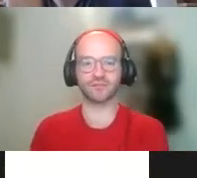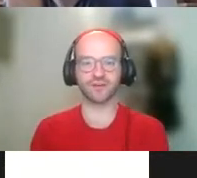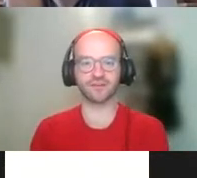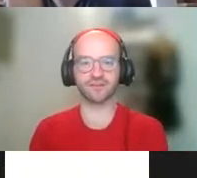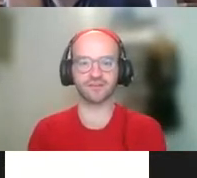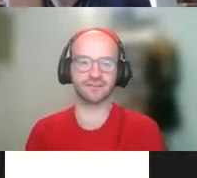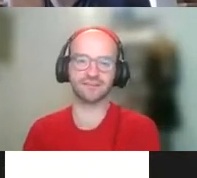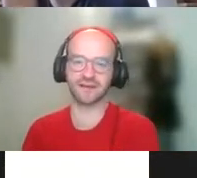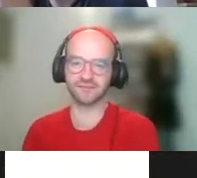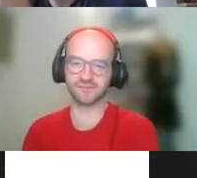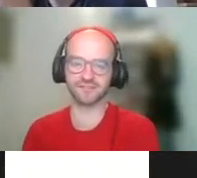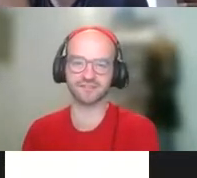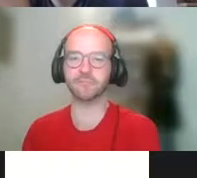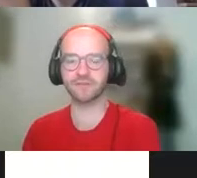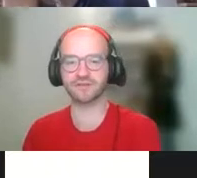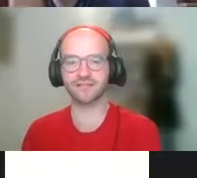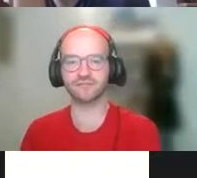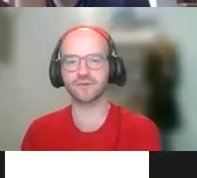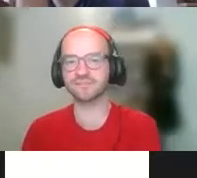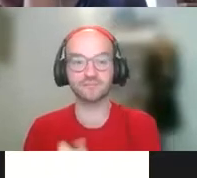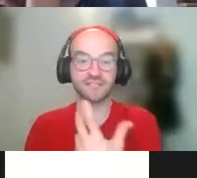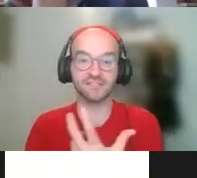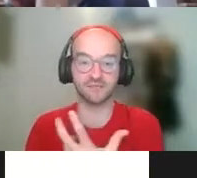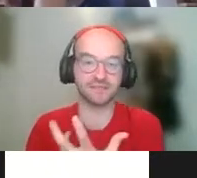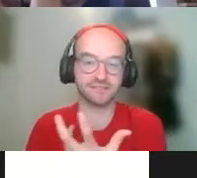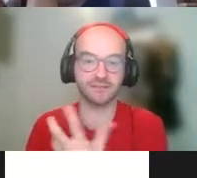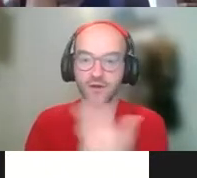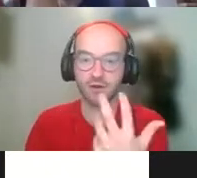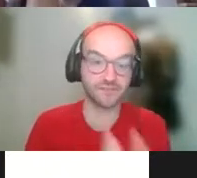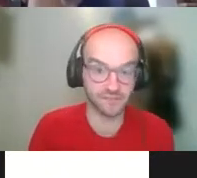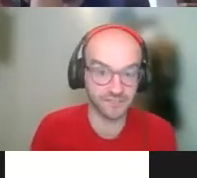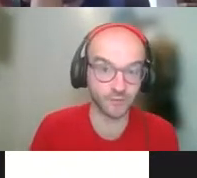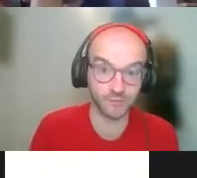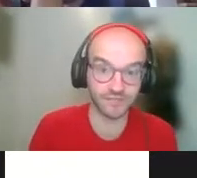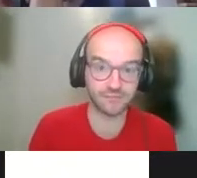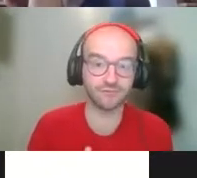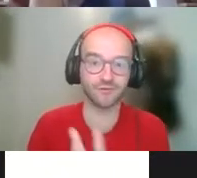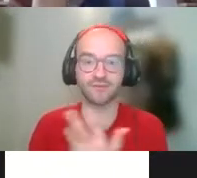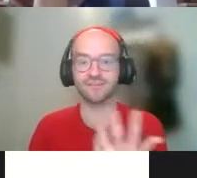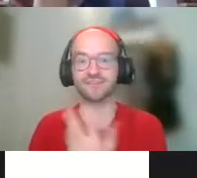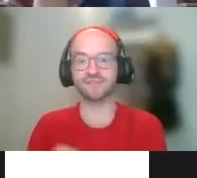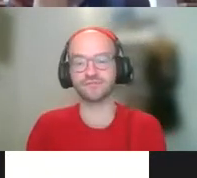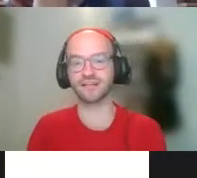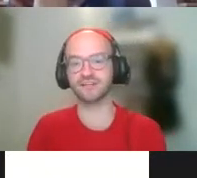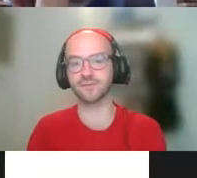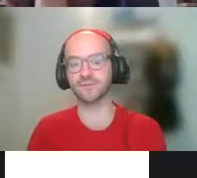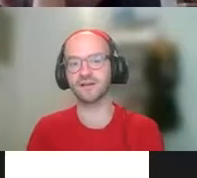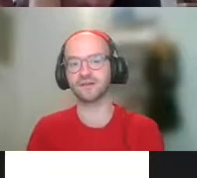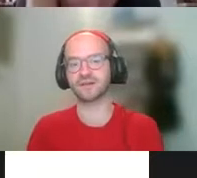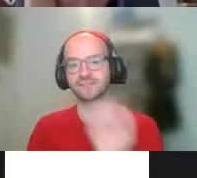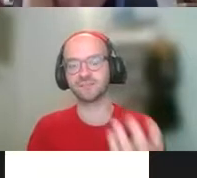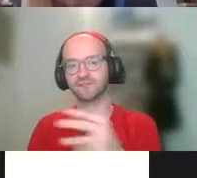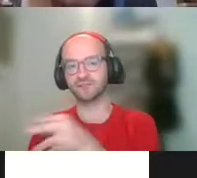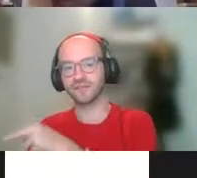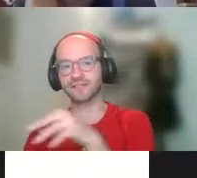ook ervan uitging van dat het digitale soms net een drempel kan zijn voor mensen die misschien niet zo machtig zijn of die thuis geen computer hebben bijvoorbeeld. Dat is ook vaak een drempel.